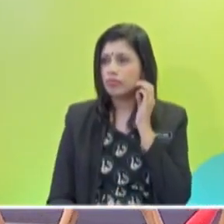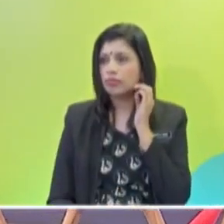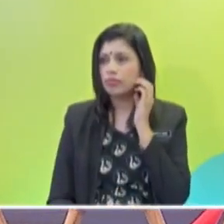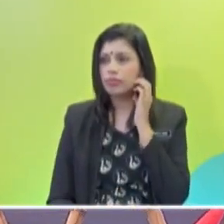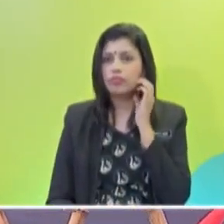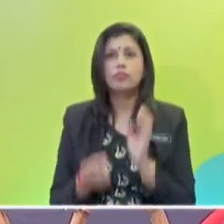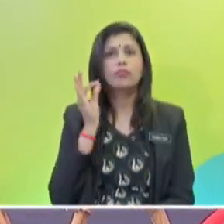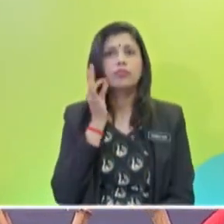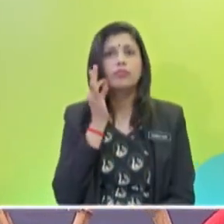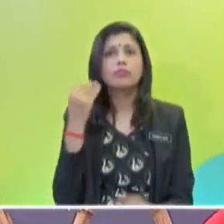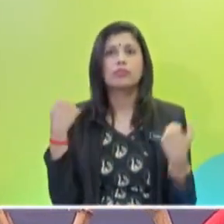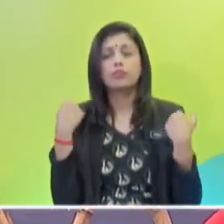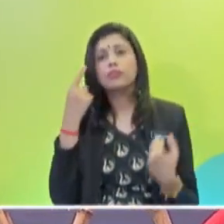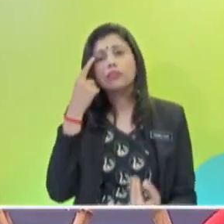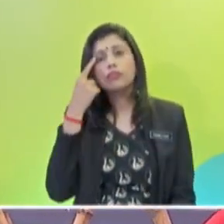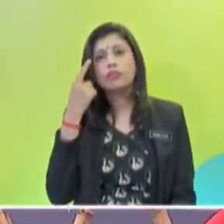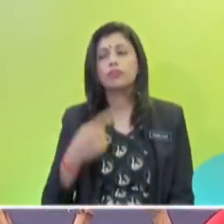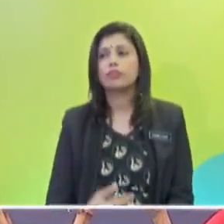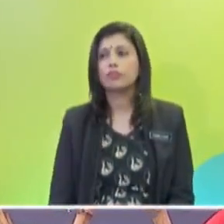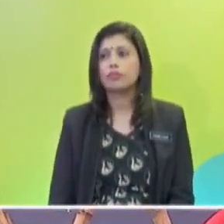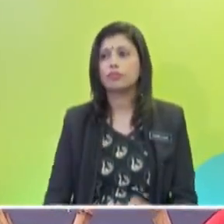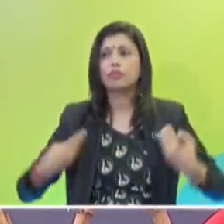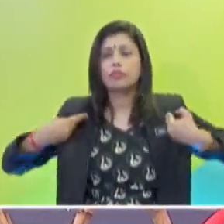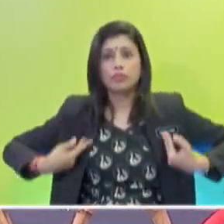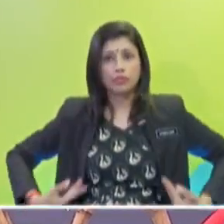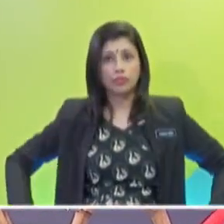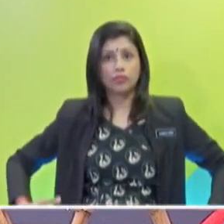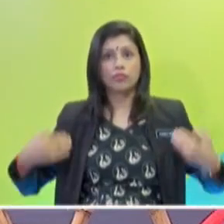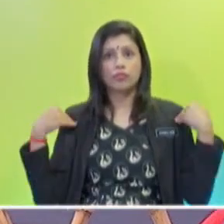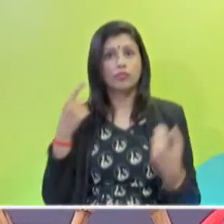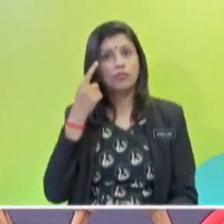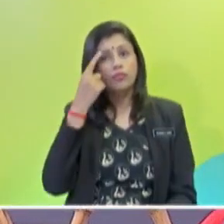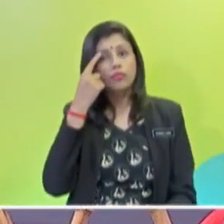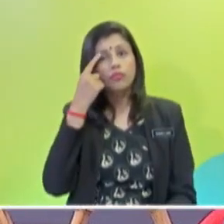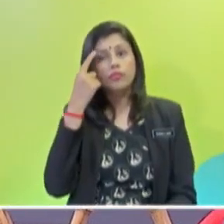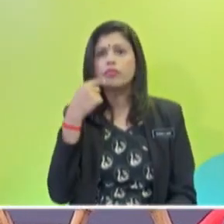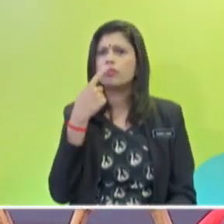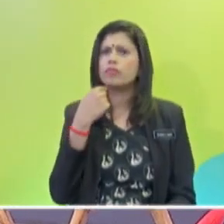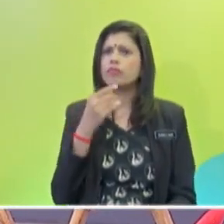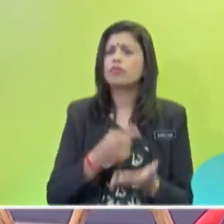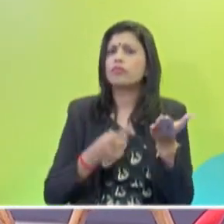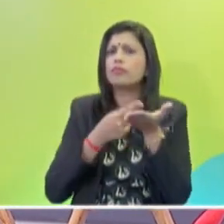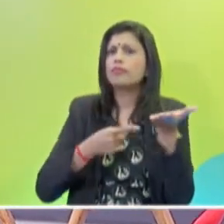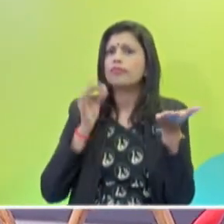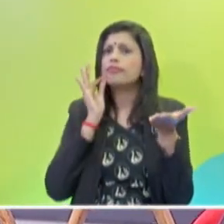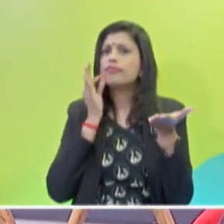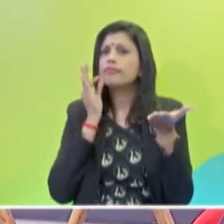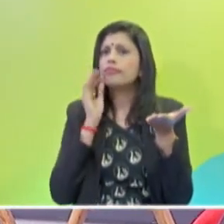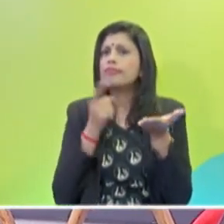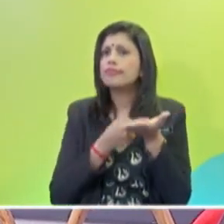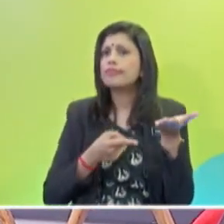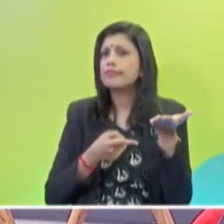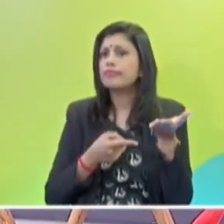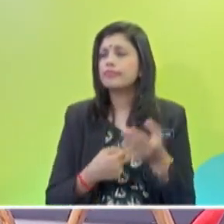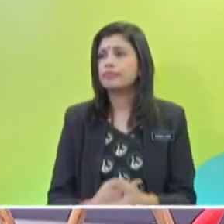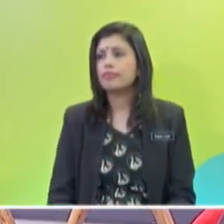eh? Mata kucinglah, cikgu. Badan dia ada mata. Badan dia ada mata. Okey, kejap-kejap kita buat sama-sama ni dengan